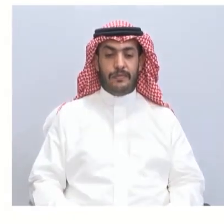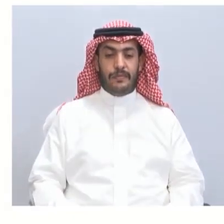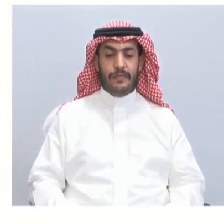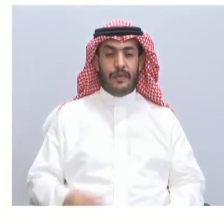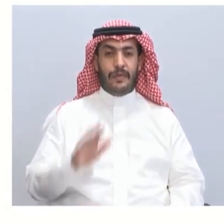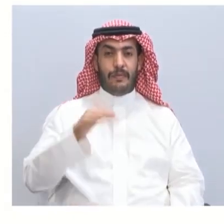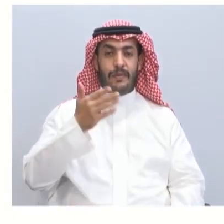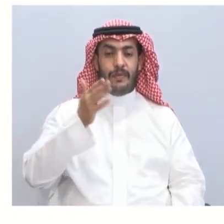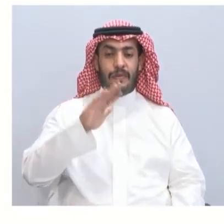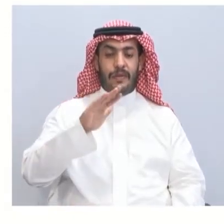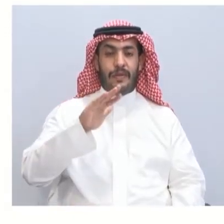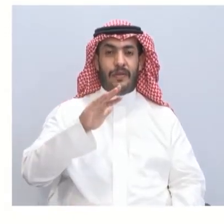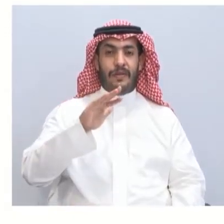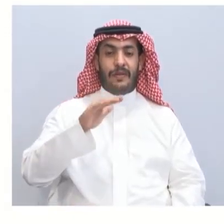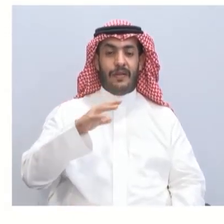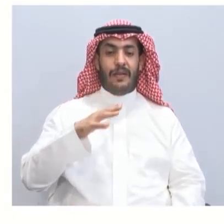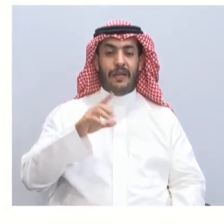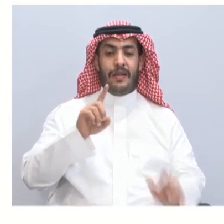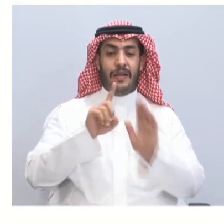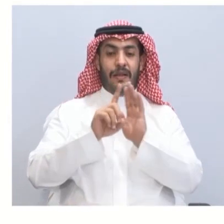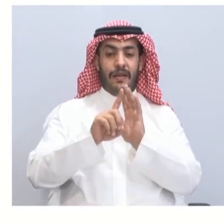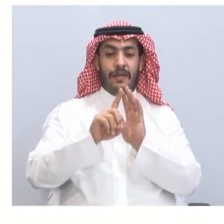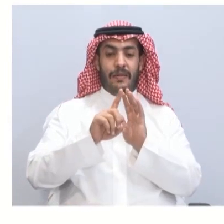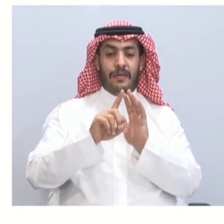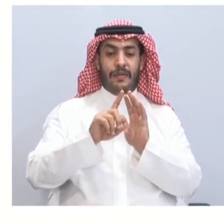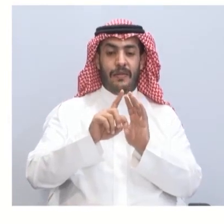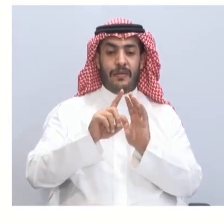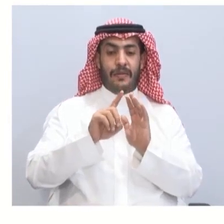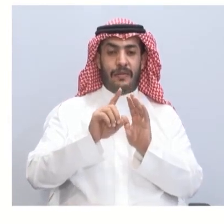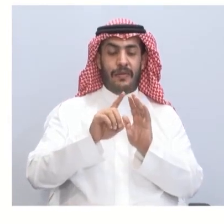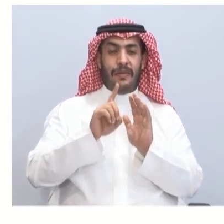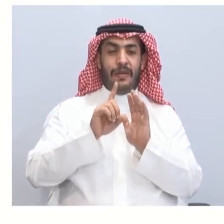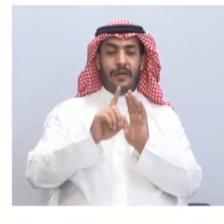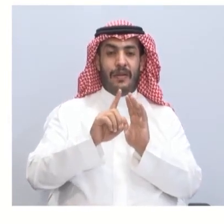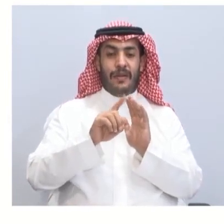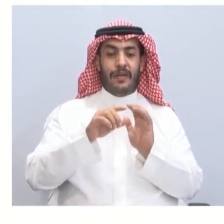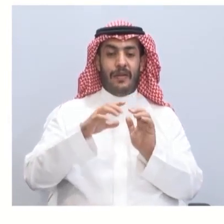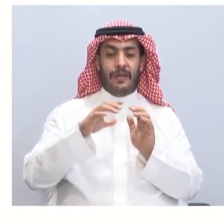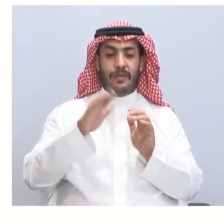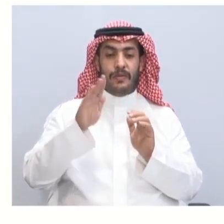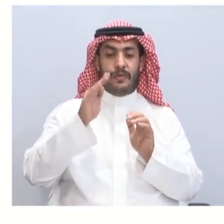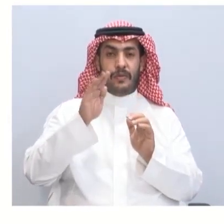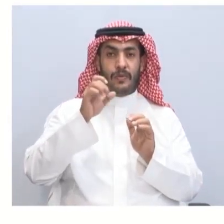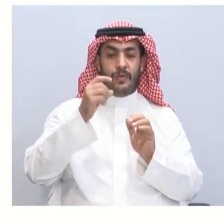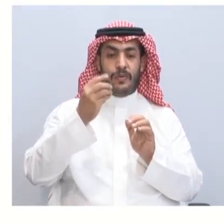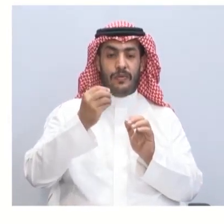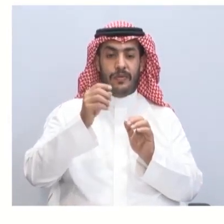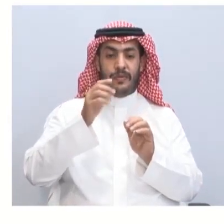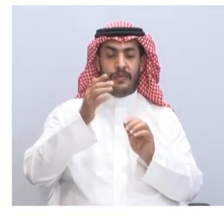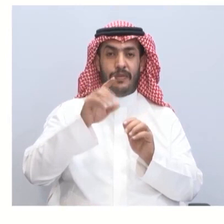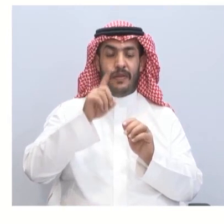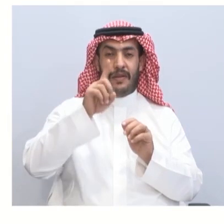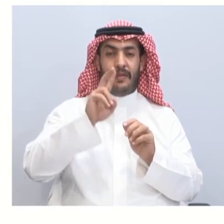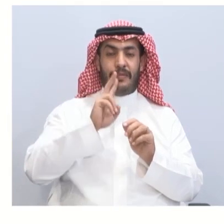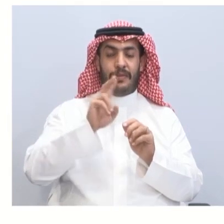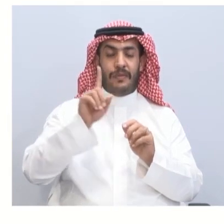الا بعد ان توفي الامام سعود بن فيصل بعد ان توفي هو من كان ينازع الامام عبد الله على